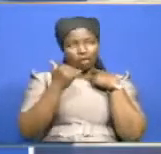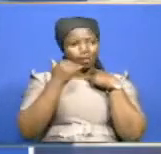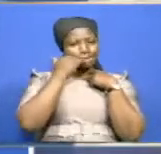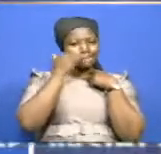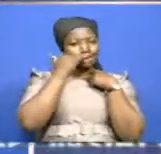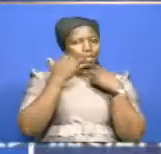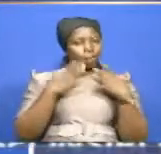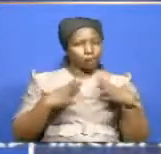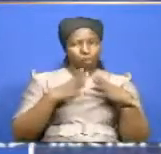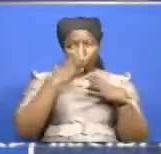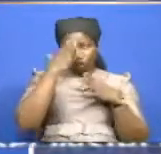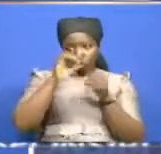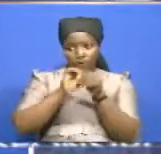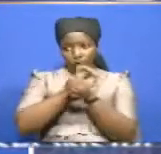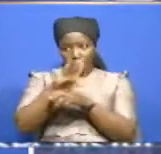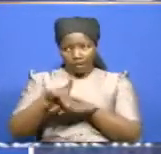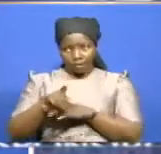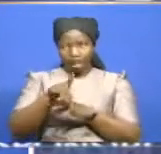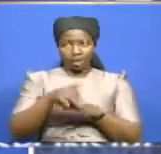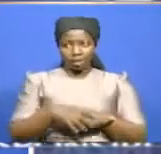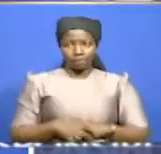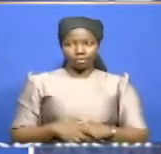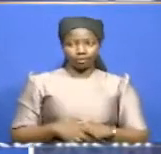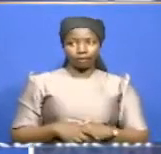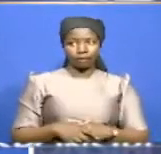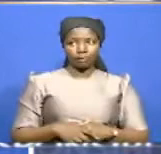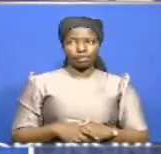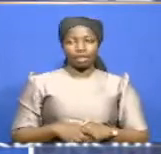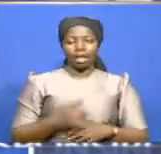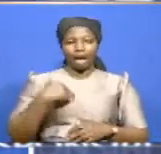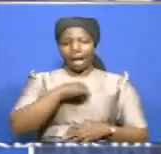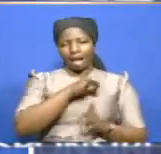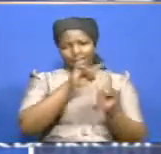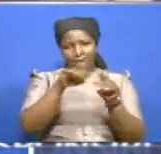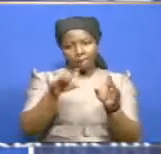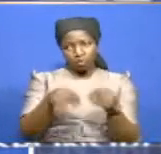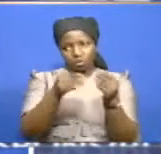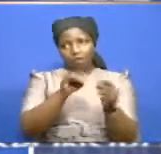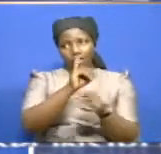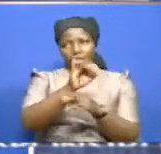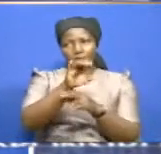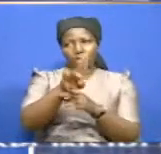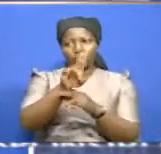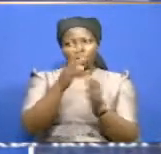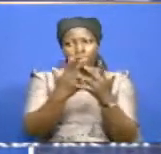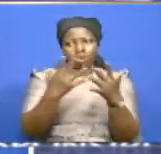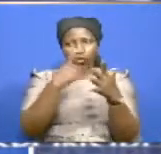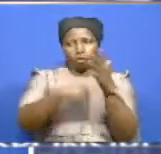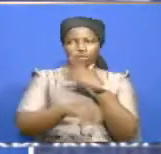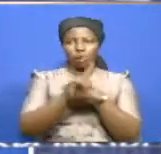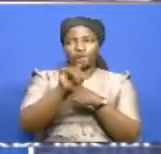vya korona. We are here to donate ICU equipments worth 1.5 million Kenya shillings.